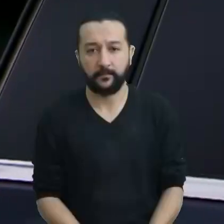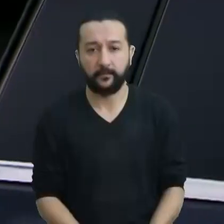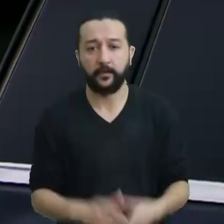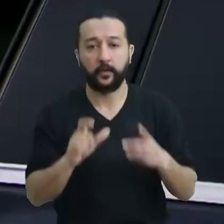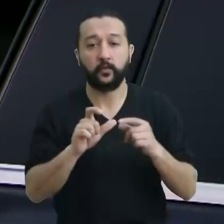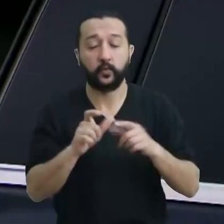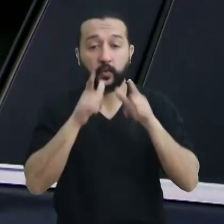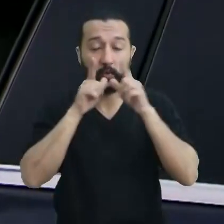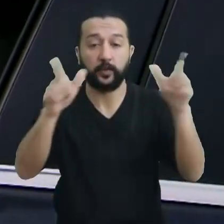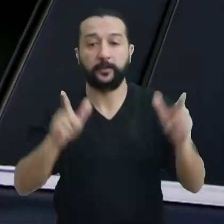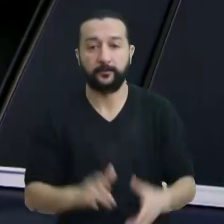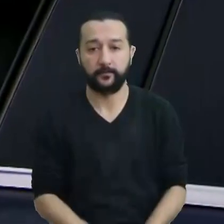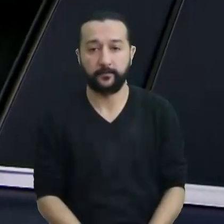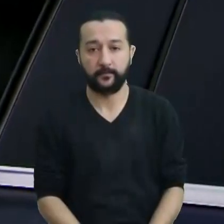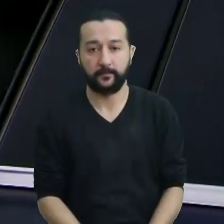Şükrü!